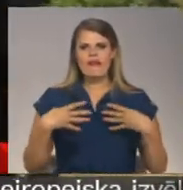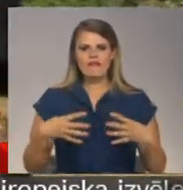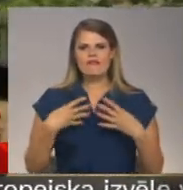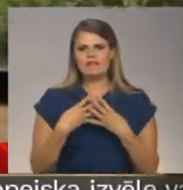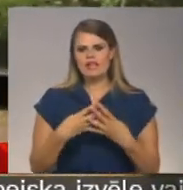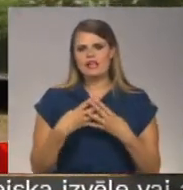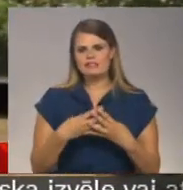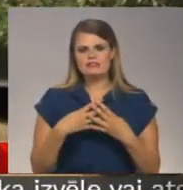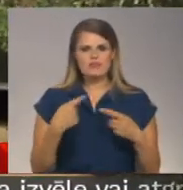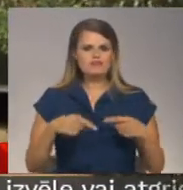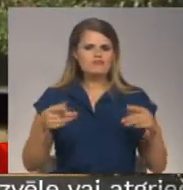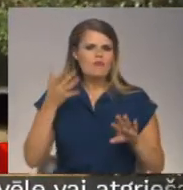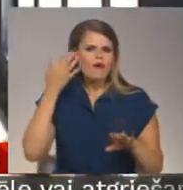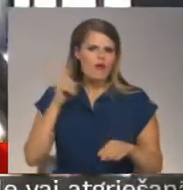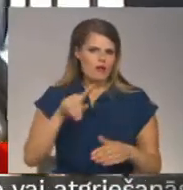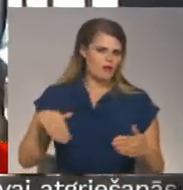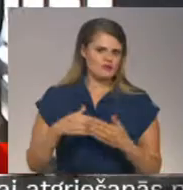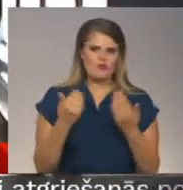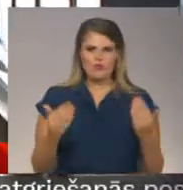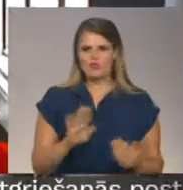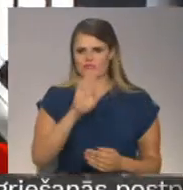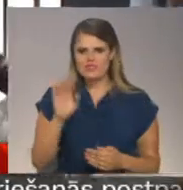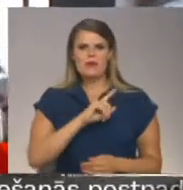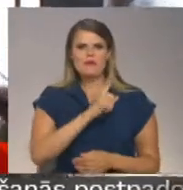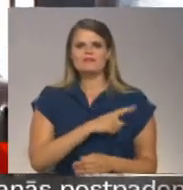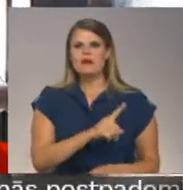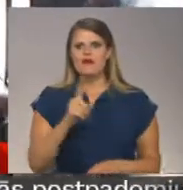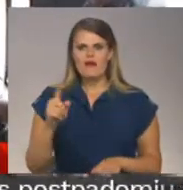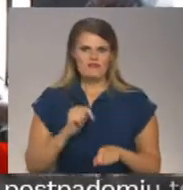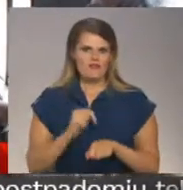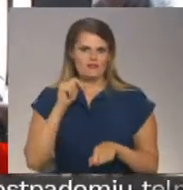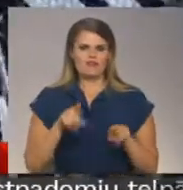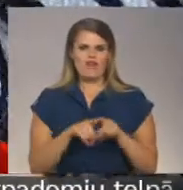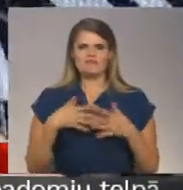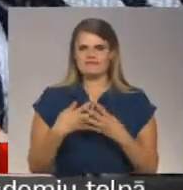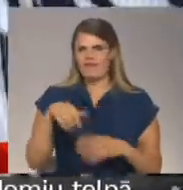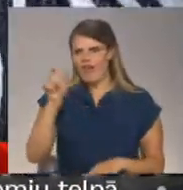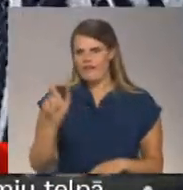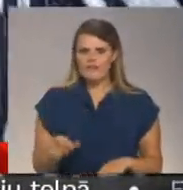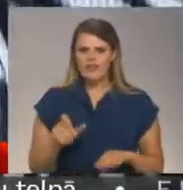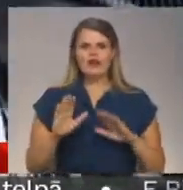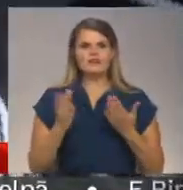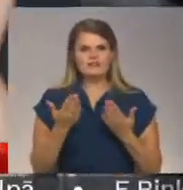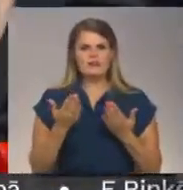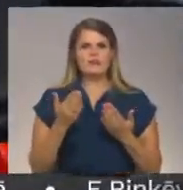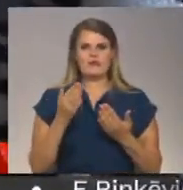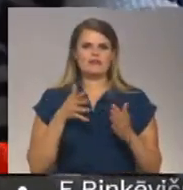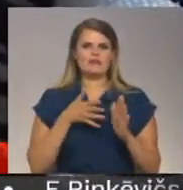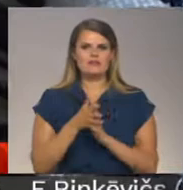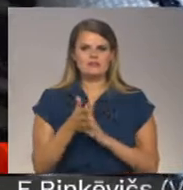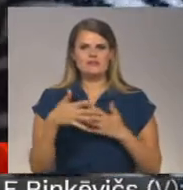no senatnes līdz mūsdienām. Te arī būšot iespēja katram iejusties zvejnieku lomā, tiesa gan